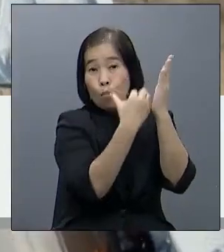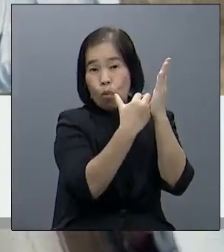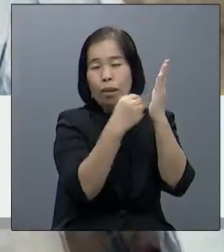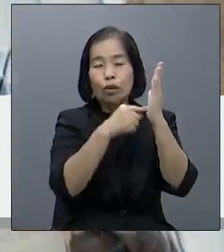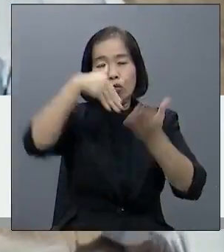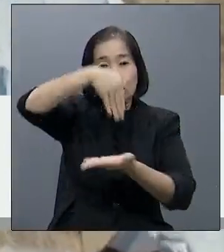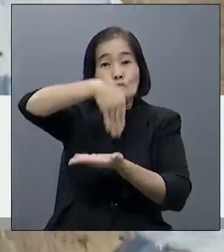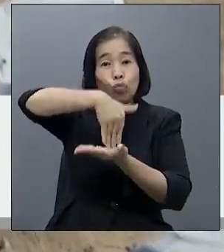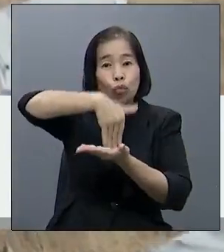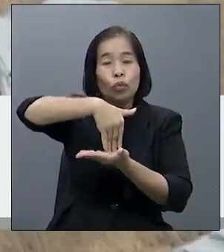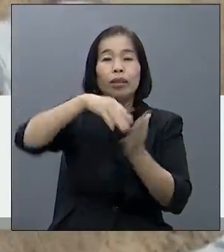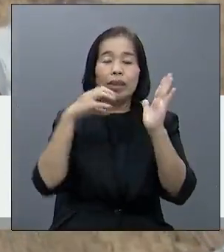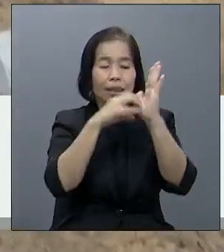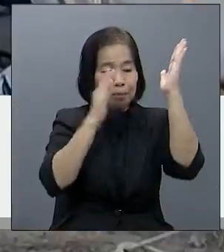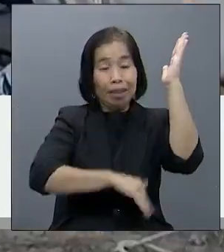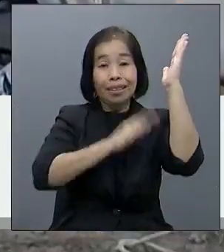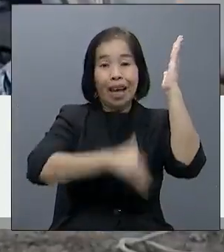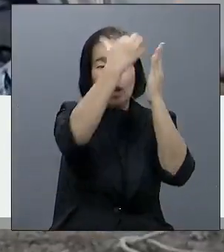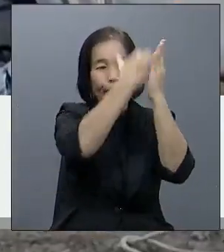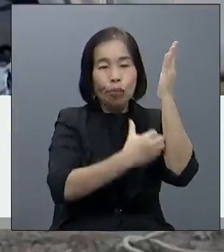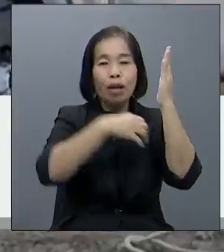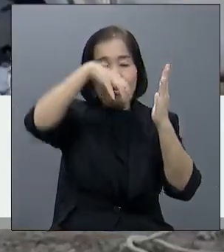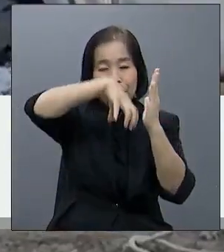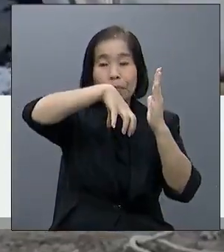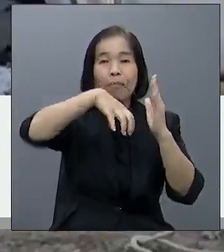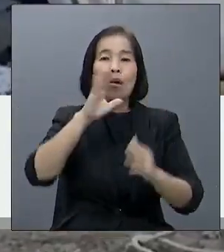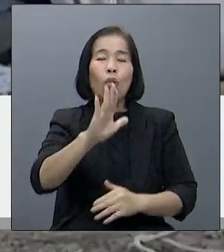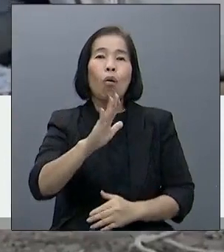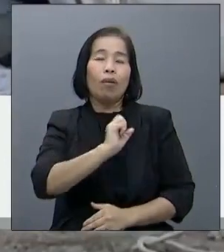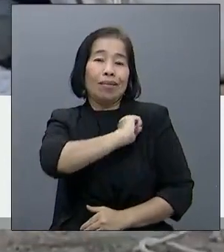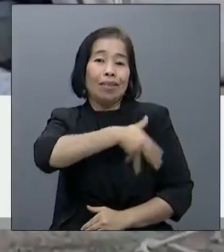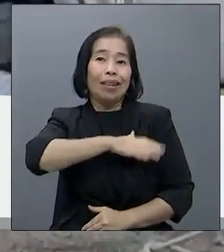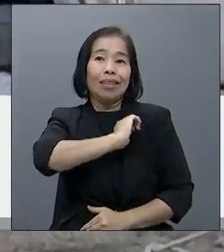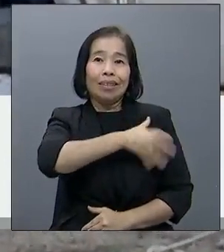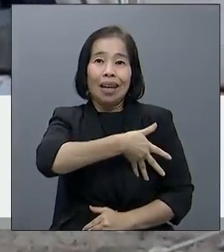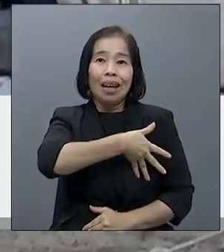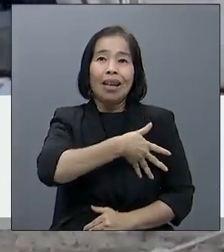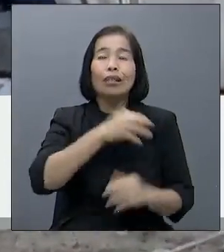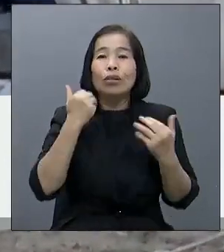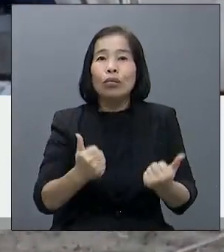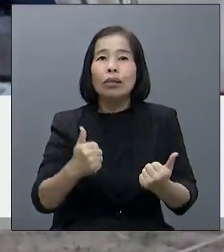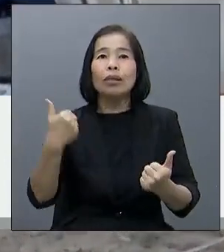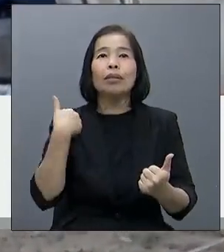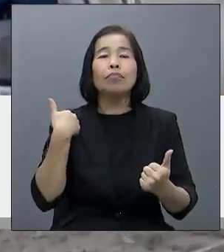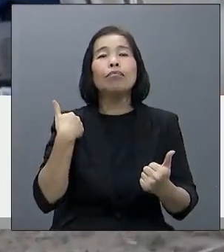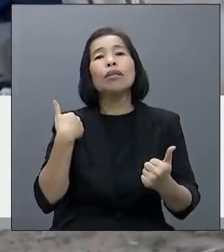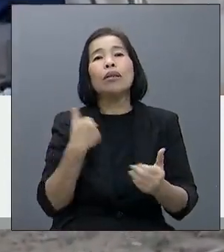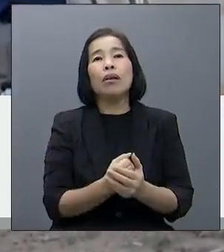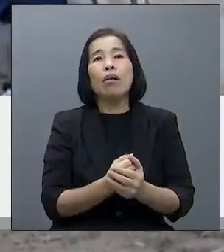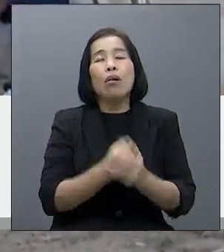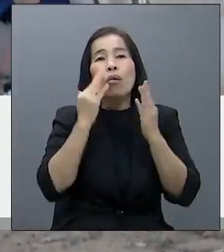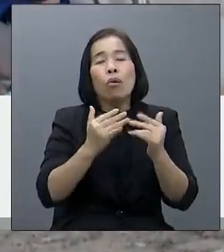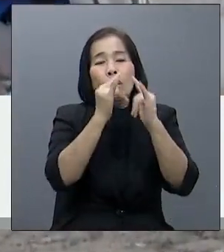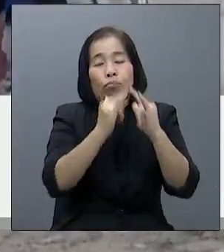คานยูนิสทางตอนใต้ของกาซ่ามีเต็นท์อยู่ 120หลังรองรับผู้อพยพหน่วยงานขององค์การ